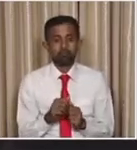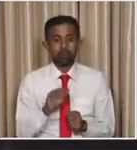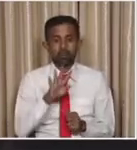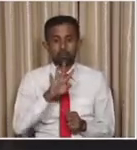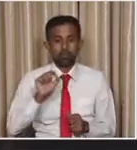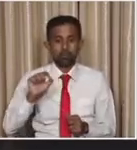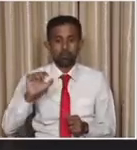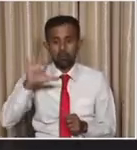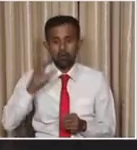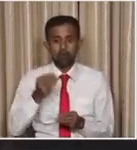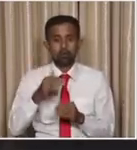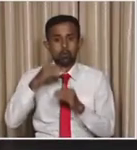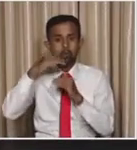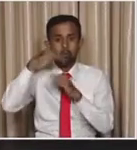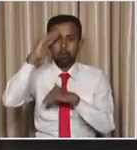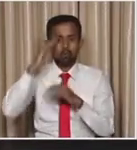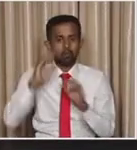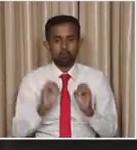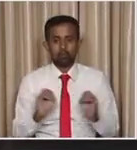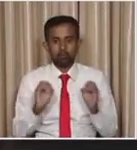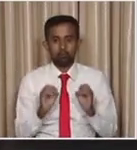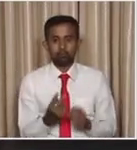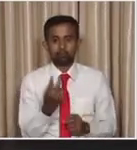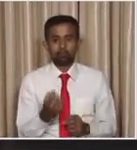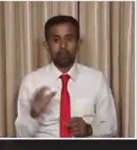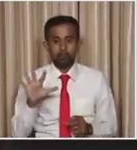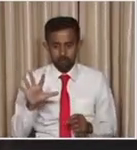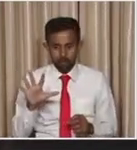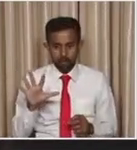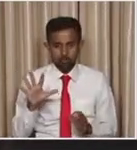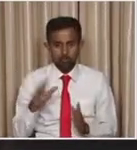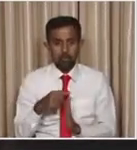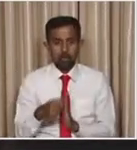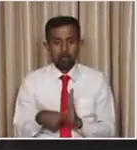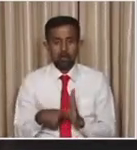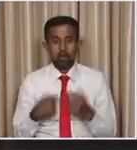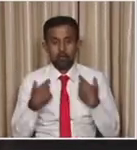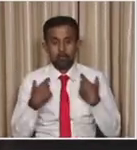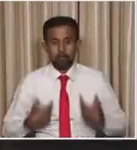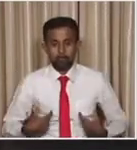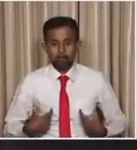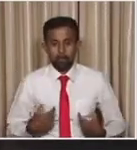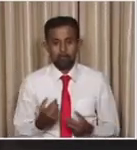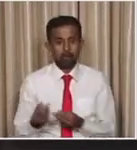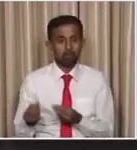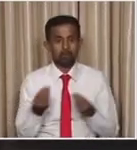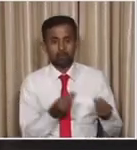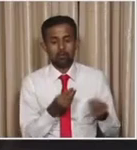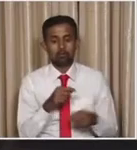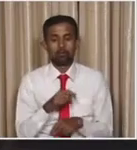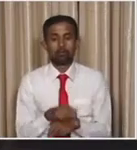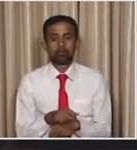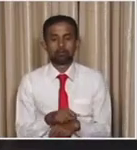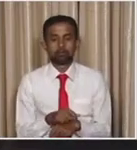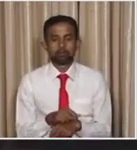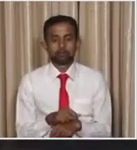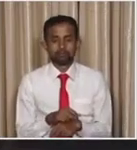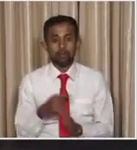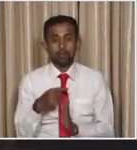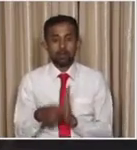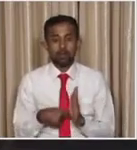4.5% උඩට ආවේ නැහැ. 2005 මේ රට මහින්ද රාජපක්ෂ මැතිතුමාට බාර දෙනකොට